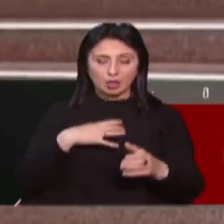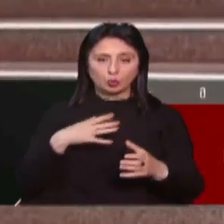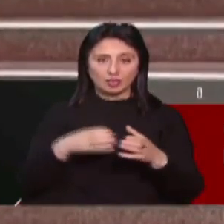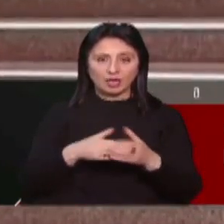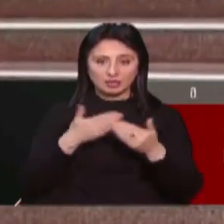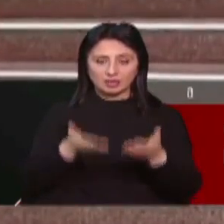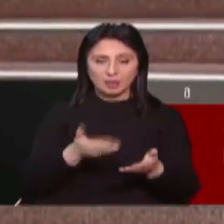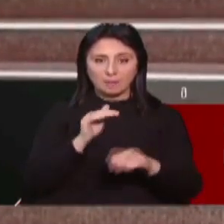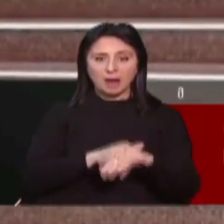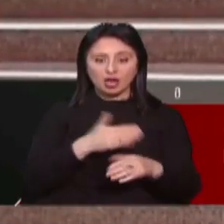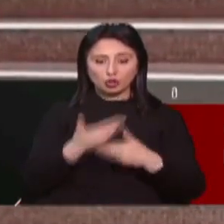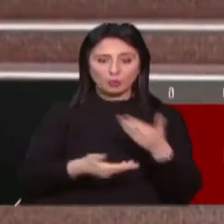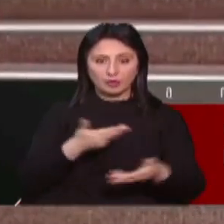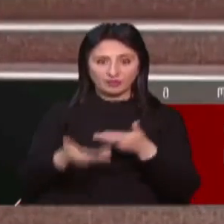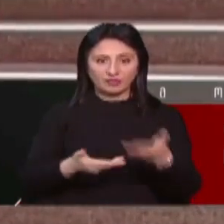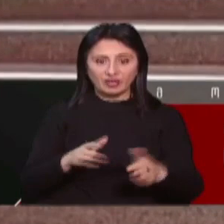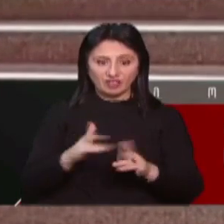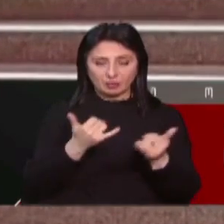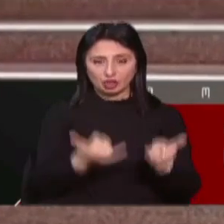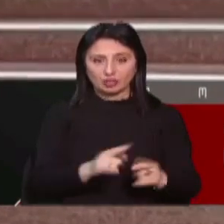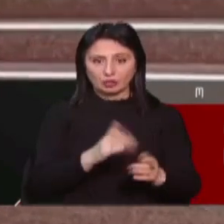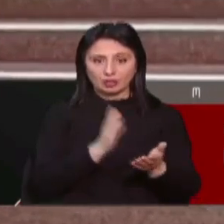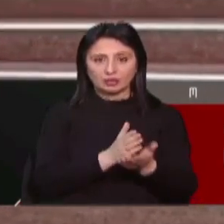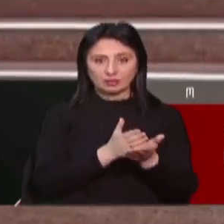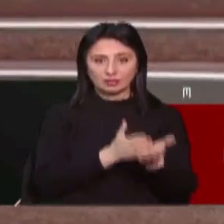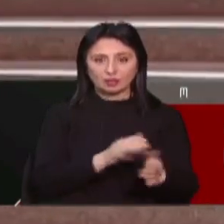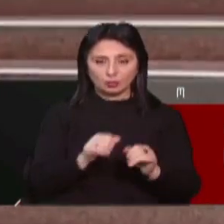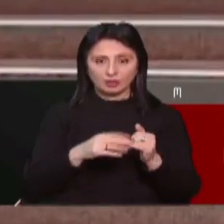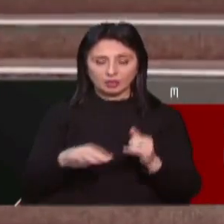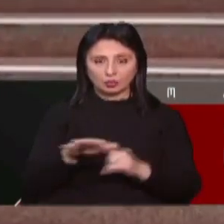წარადგინა ის ფაქტობრივი ვითარება, რომელიც დღეს მდგომარეობს ოკუპირებულ ტერიტორიებზე.